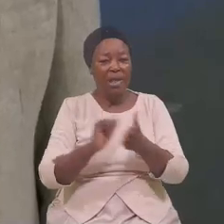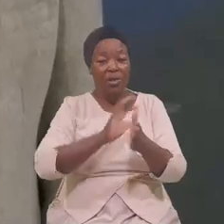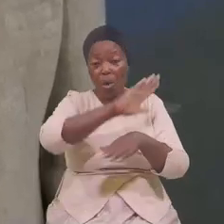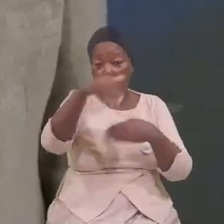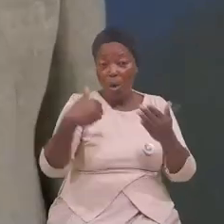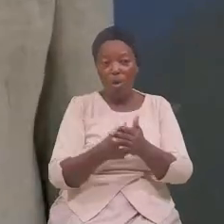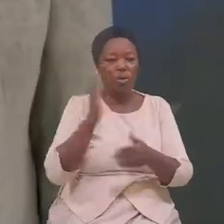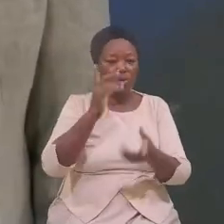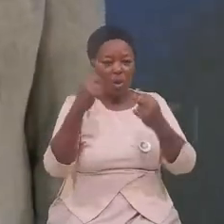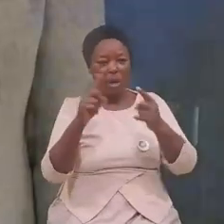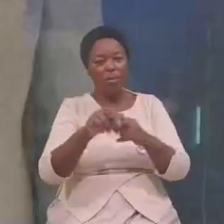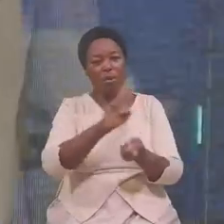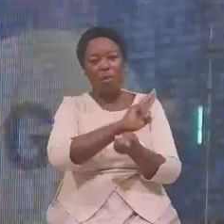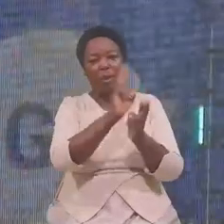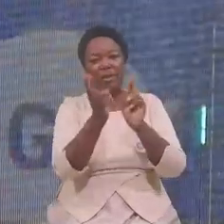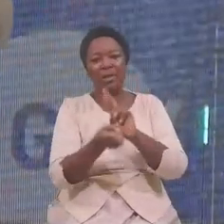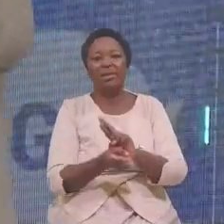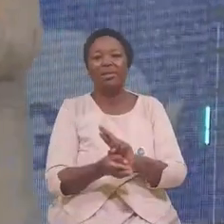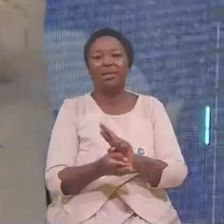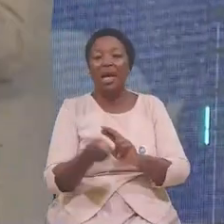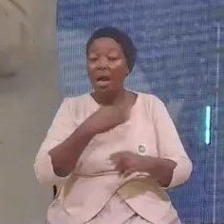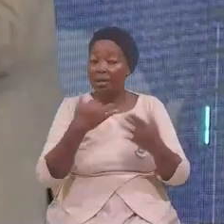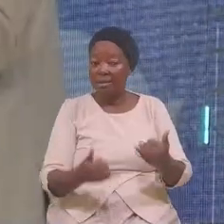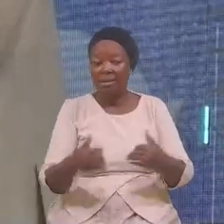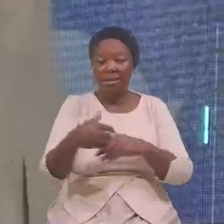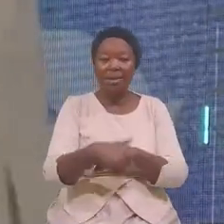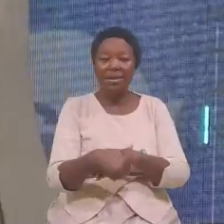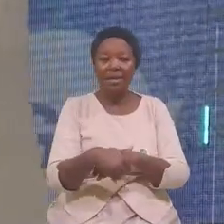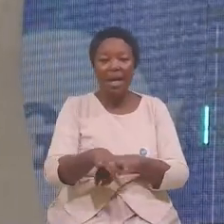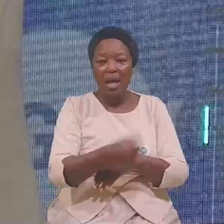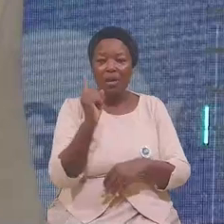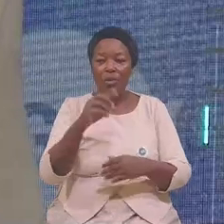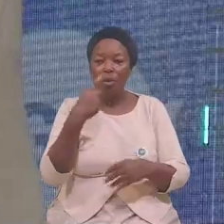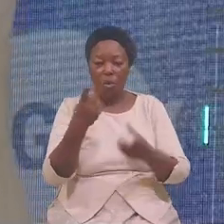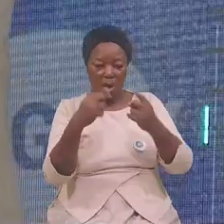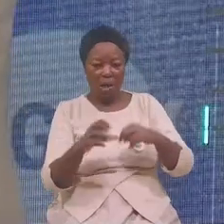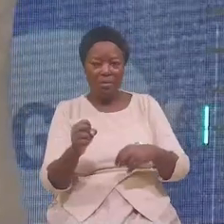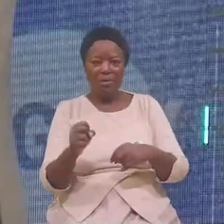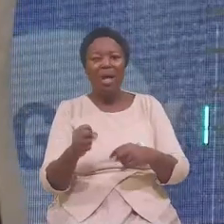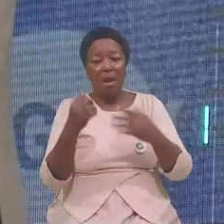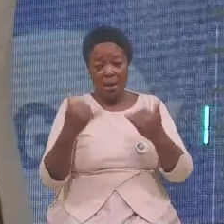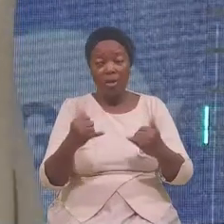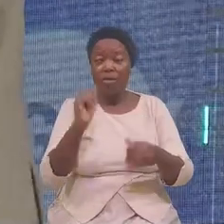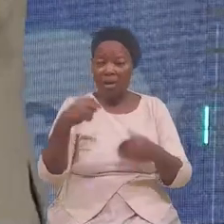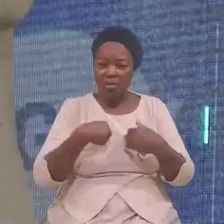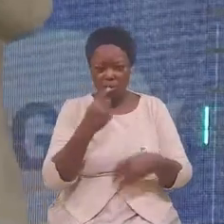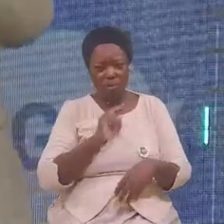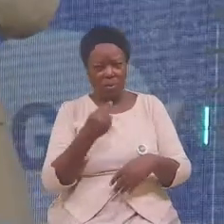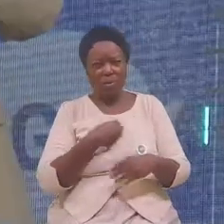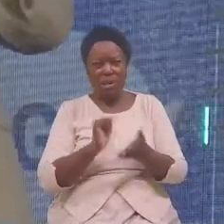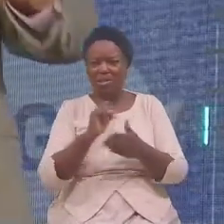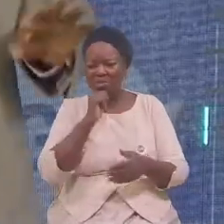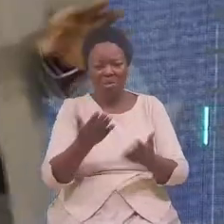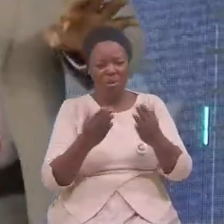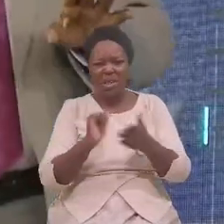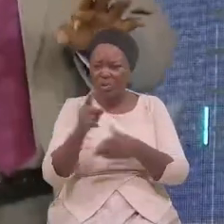la repentance. Et ce soir, quiconque vient déjà, il t'a dit, il ne veut pas que tu